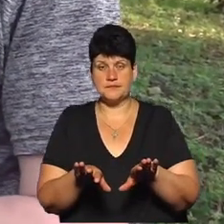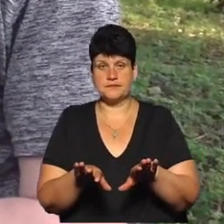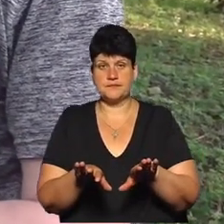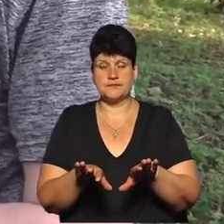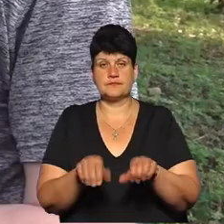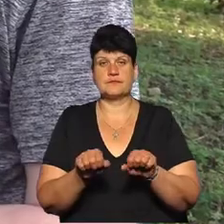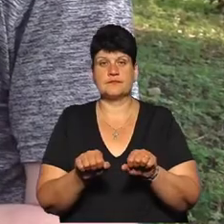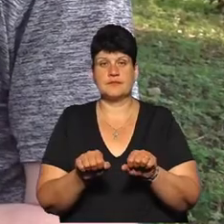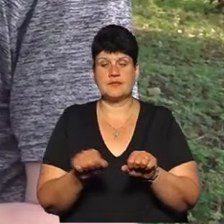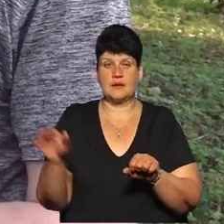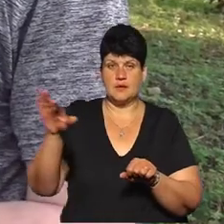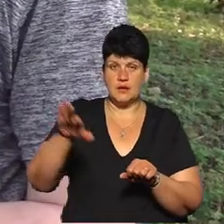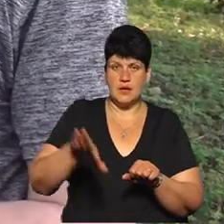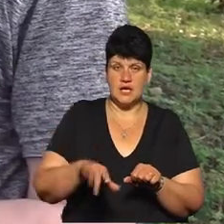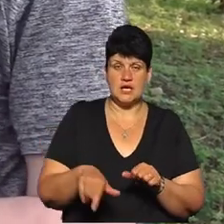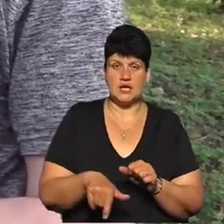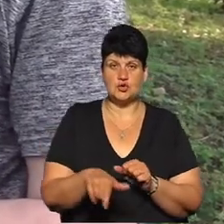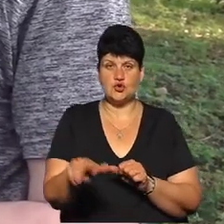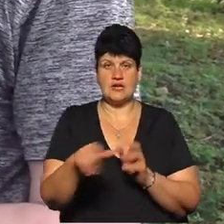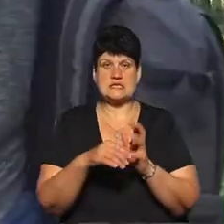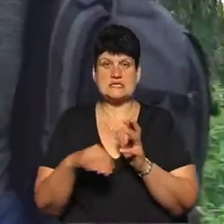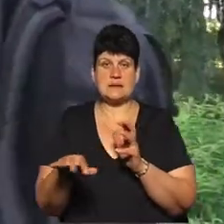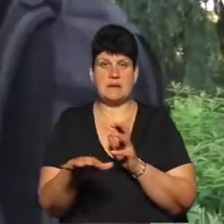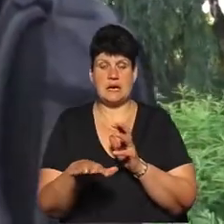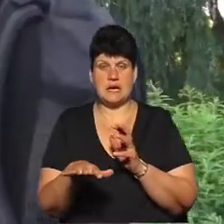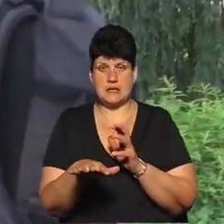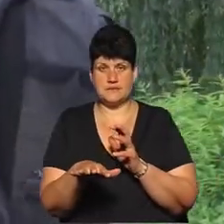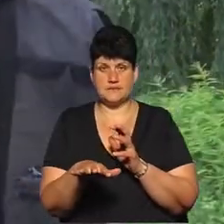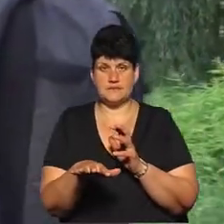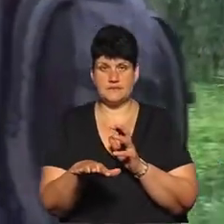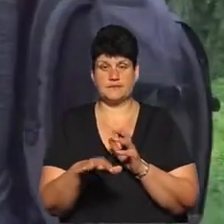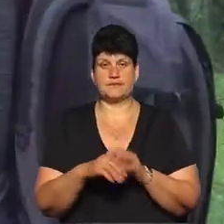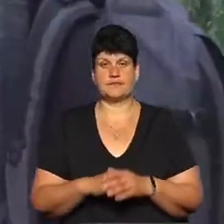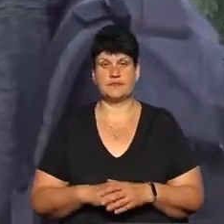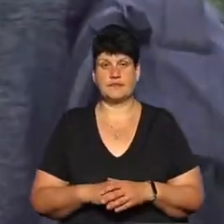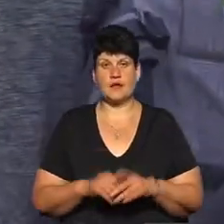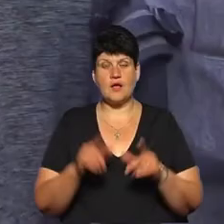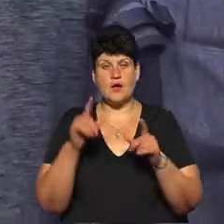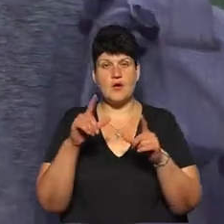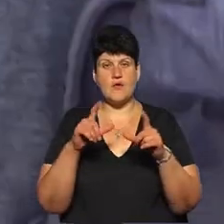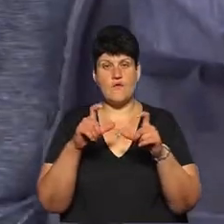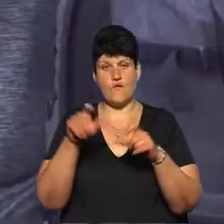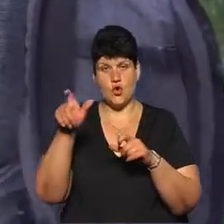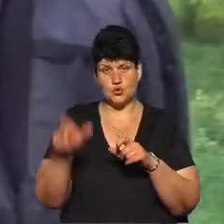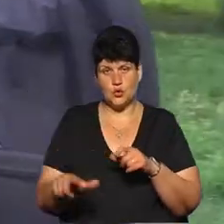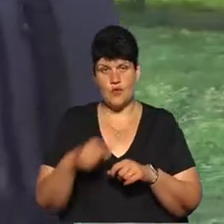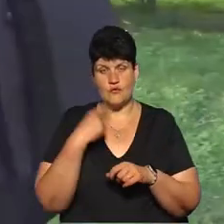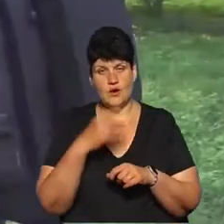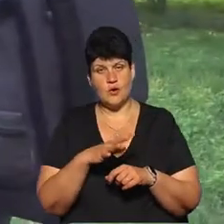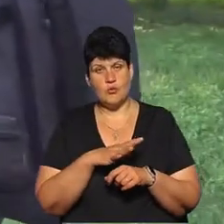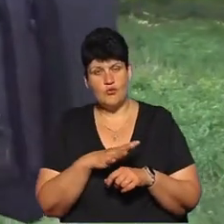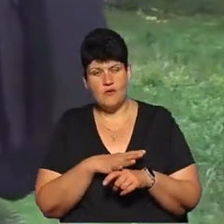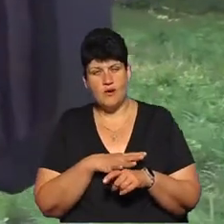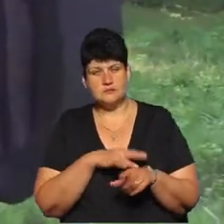похилих берегах річок, в землі, в нірках. Фотограф каже, інколи фотополювання триває декілька